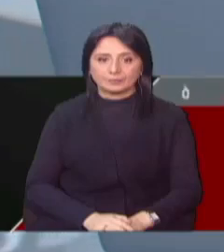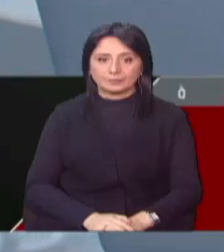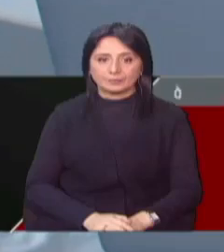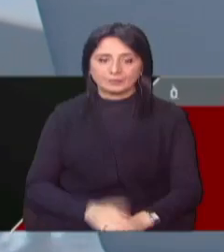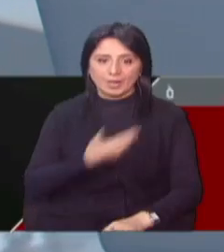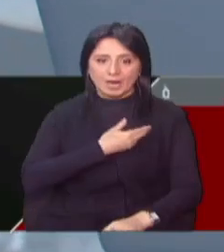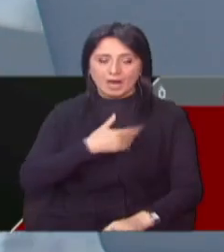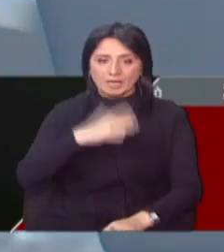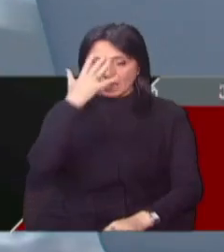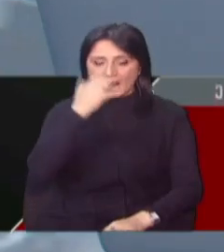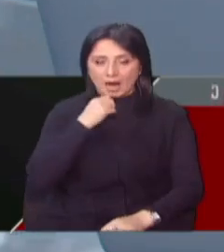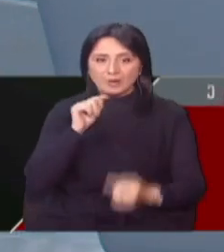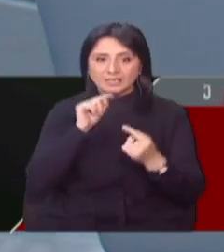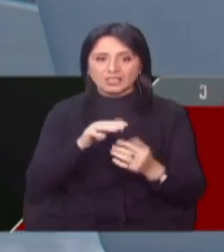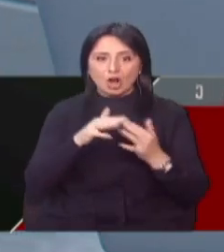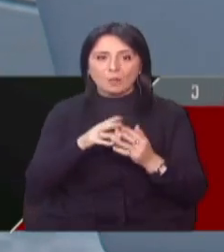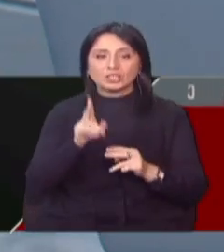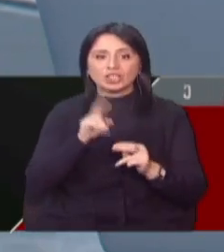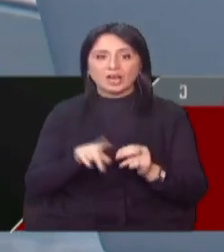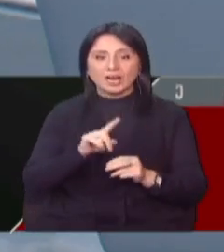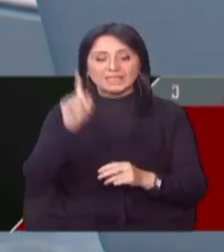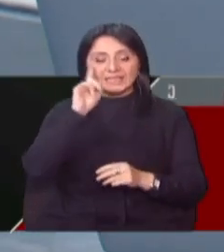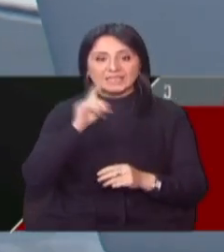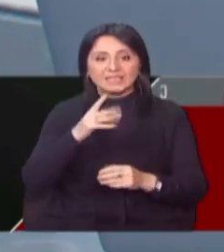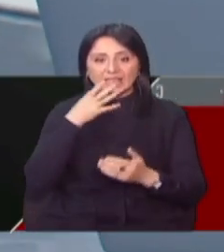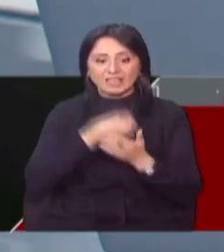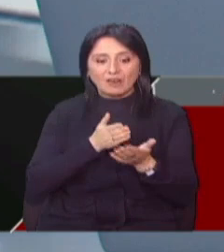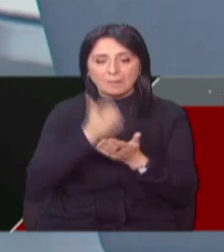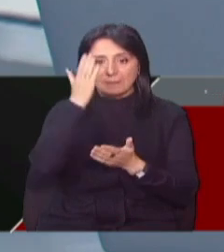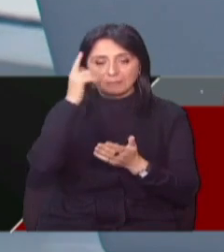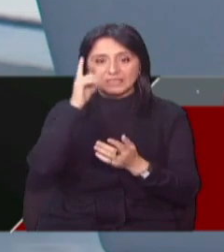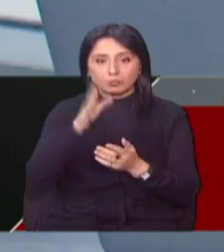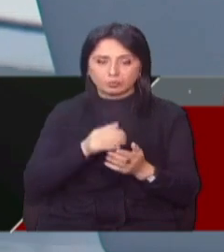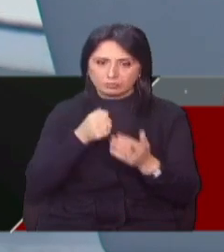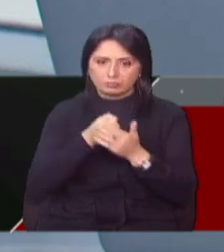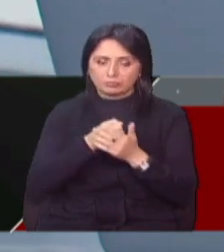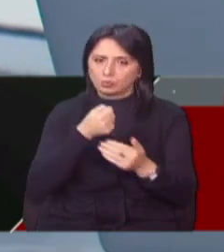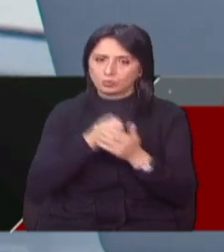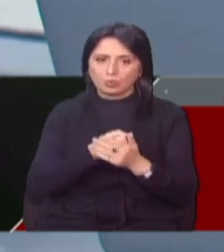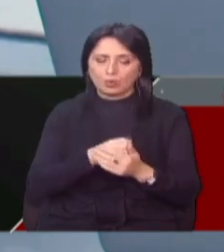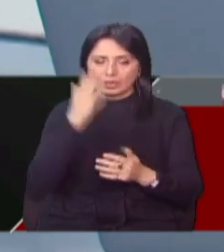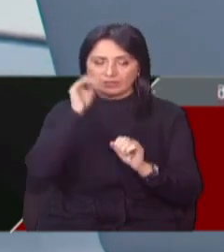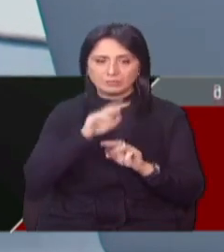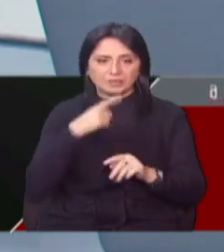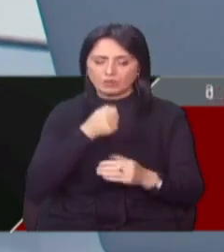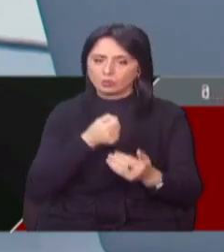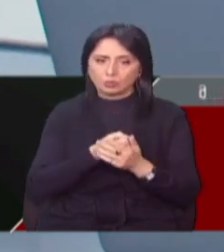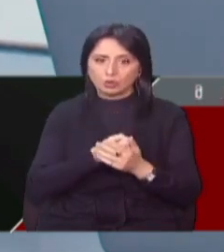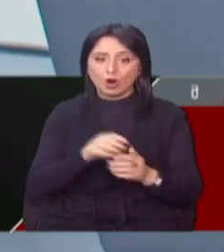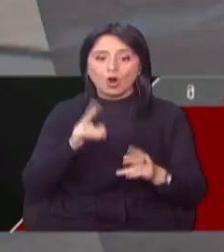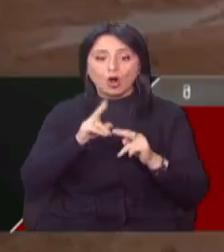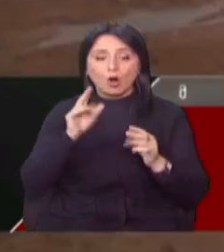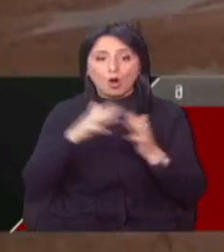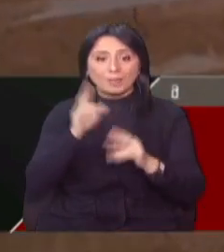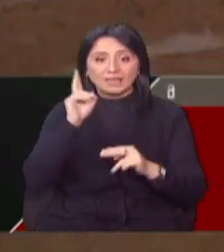ღაზის სექტორში ჰამასის წინააღმდეგ ომი მას შემდეგ დასრულდება, რაც ისრაელი თავის მიზნებს მიაღწევს. ამის შესახებ ისრაელის თავდაცვის მინისტრმა განაცხადა. ომი დასრულდება